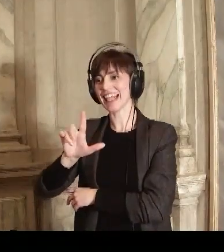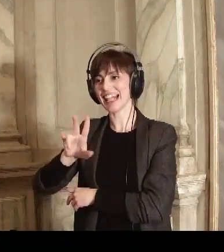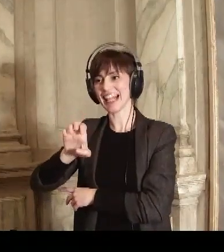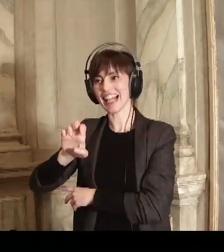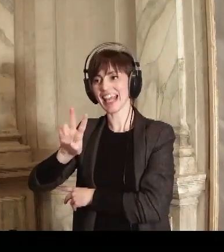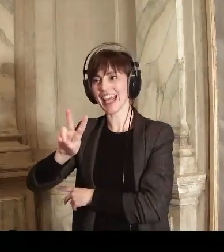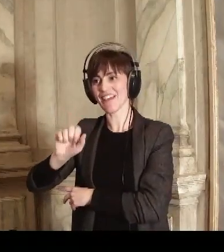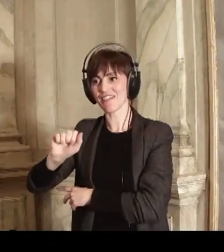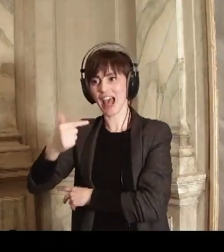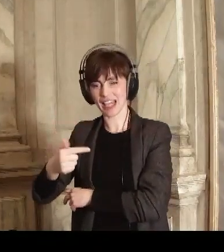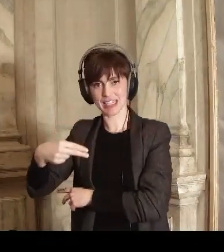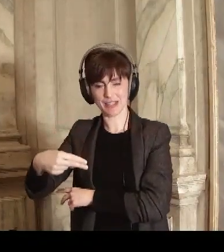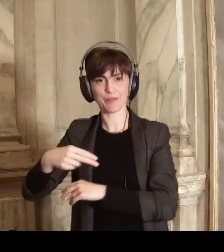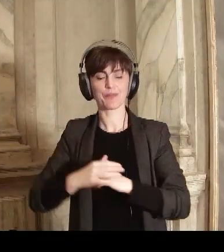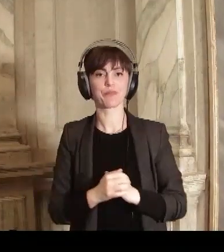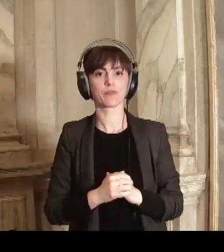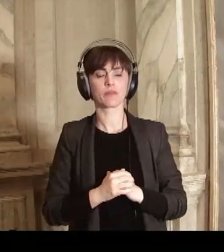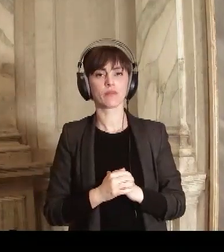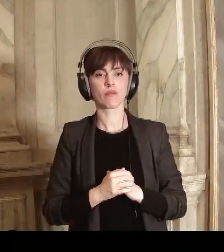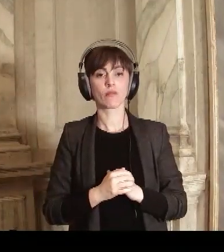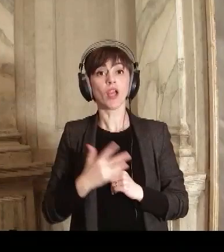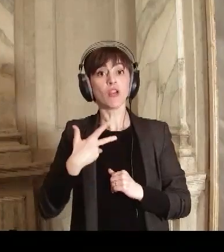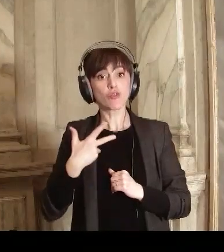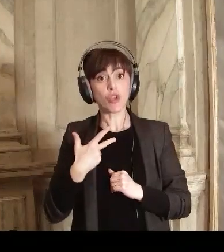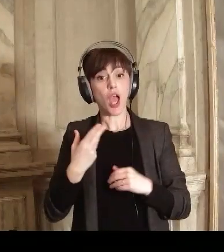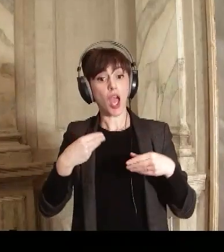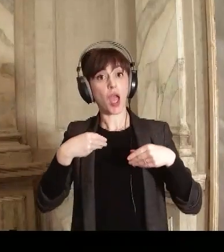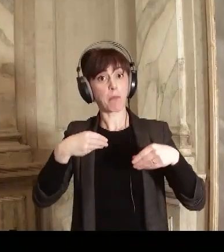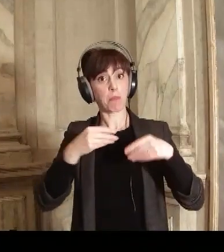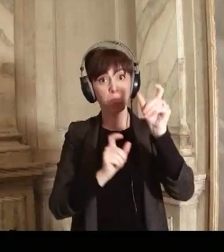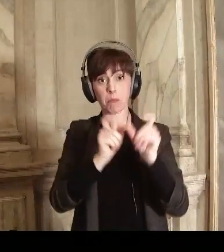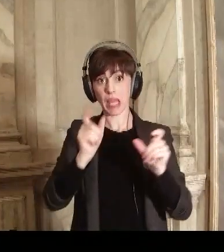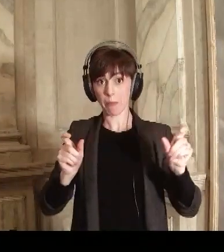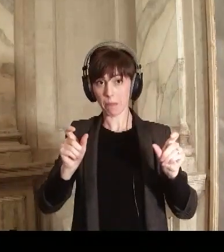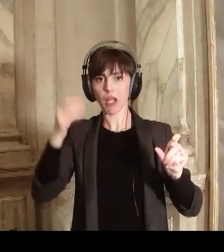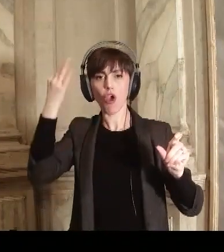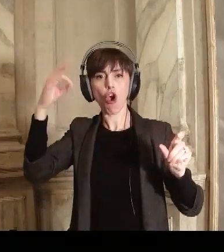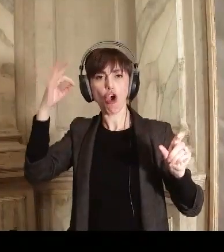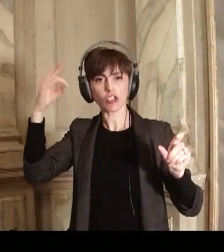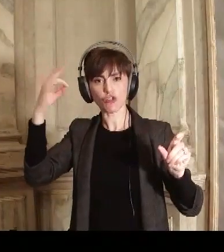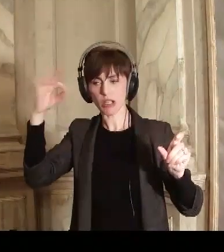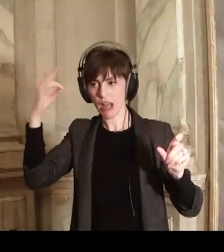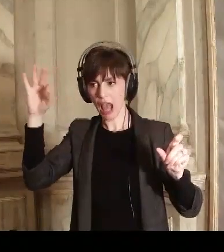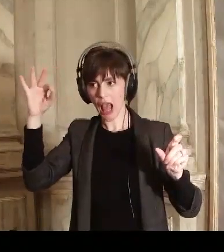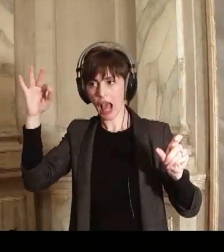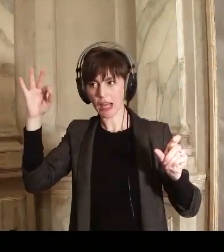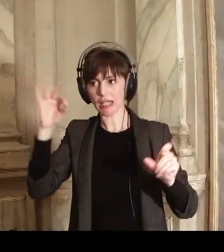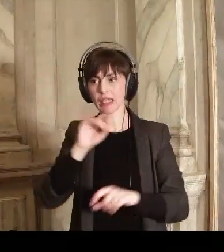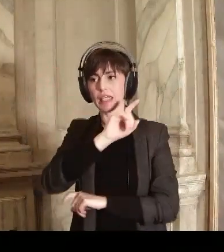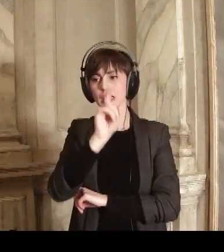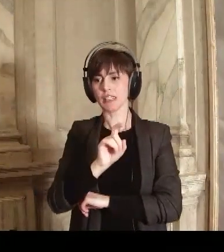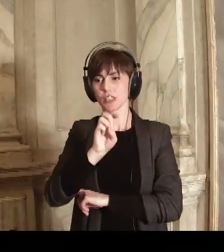e dei membri originari degli ensemble Swish and Tone e Contrenchon, sarà possibile ricostruire il